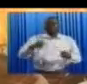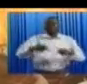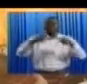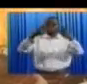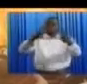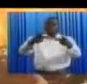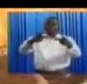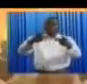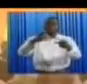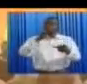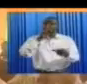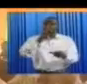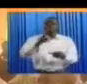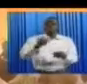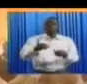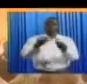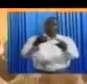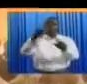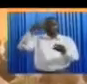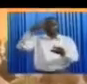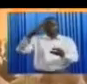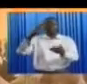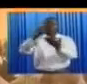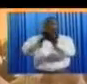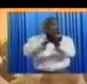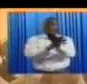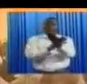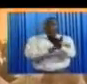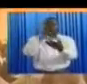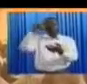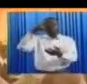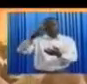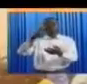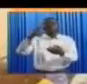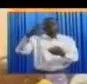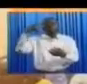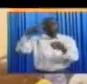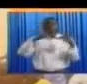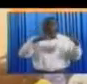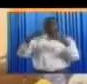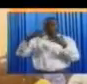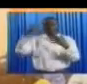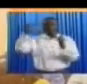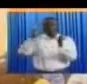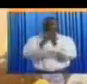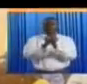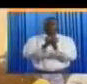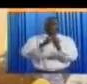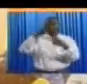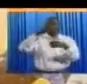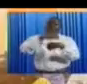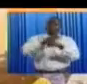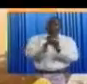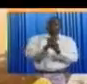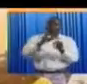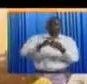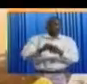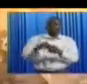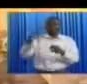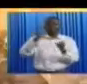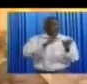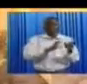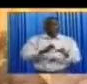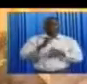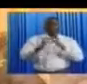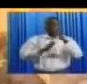sont attendues de cette rencontre pour améliorer la politique nationale de lutte contre la fabrication artisanale, la prolifération et la